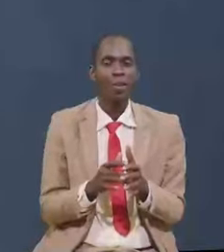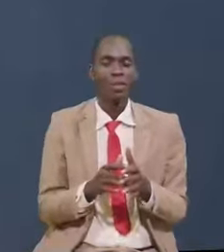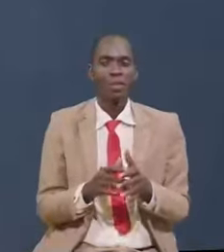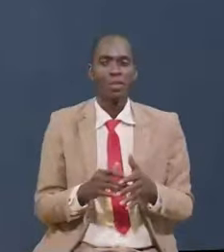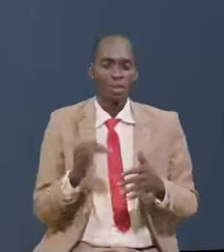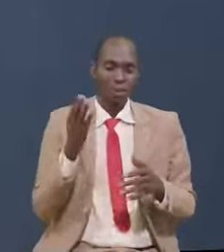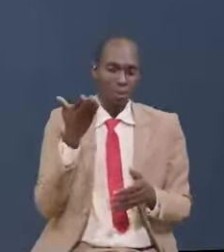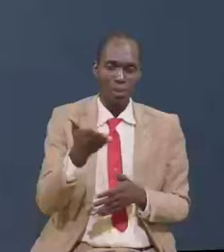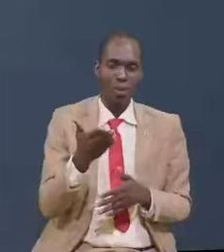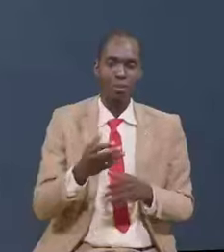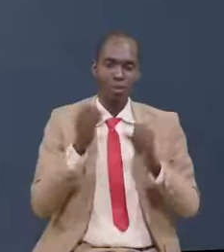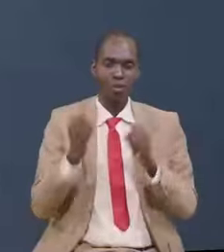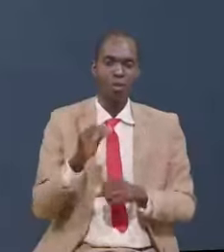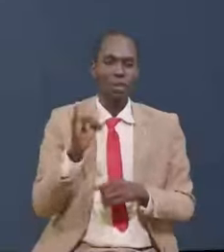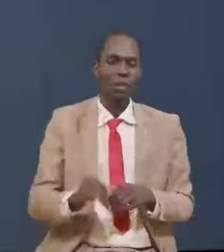prominent dans sa vie,